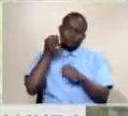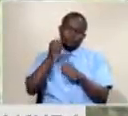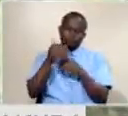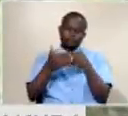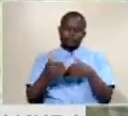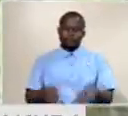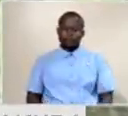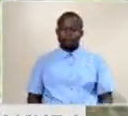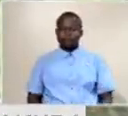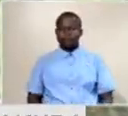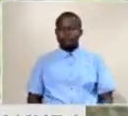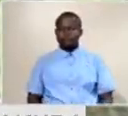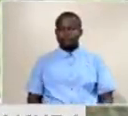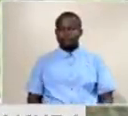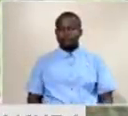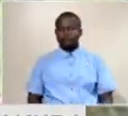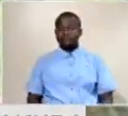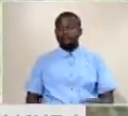hafi.